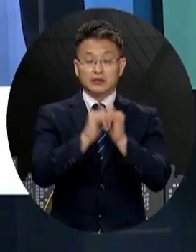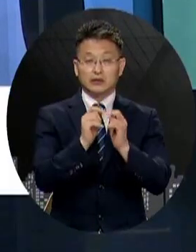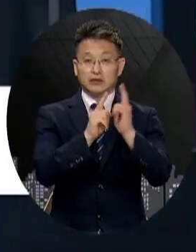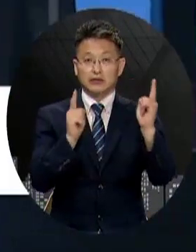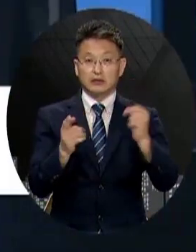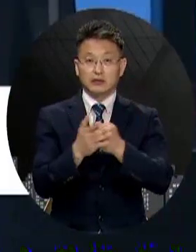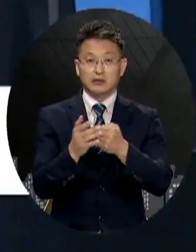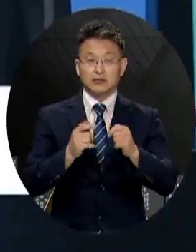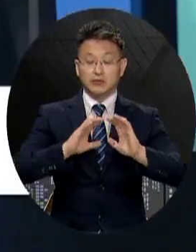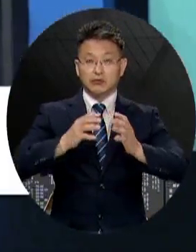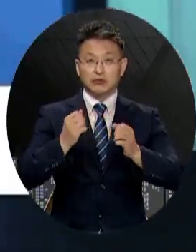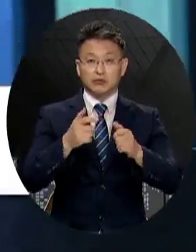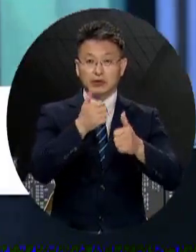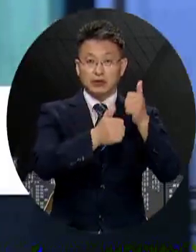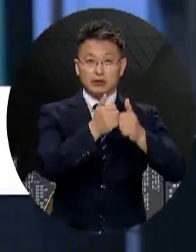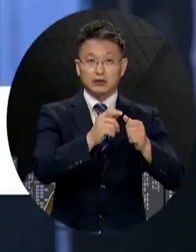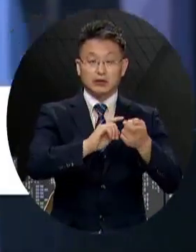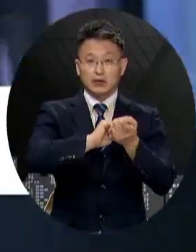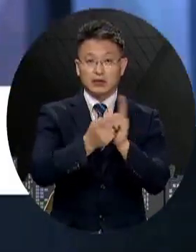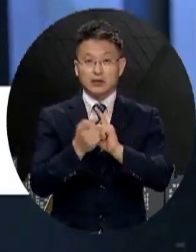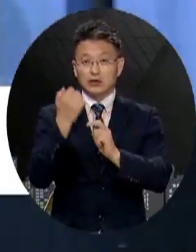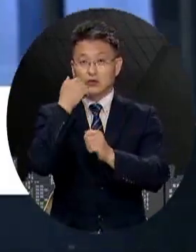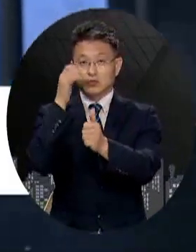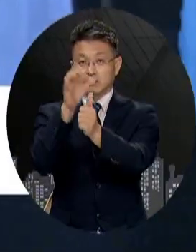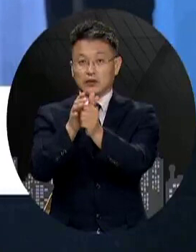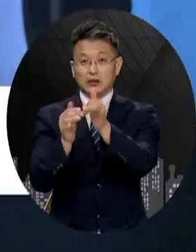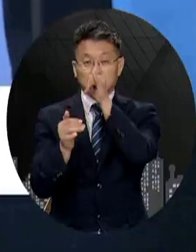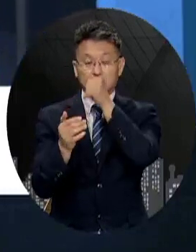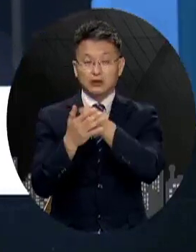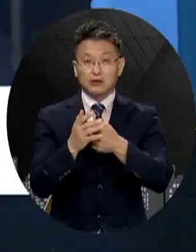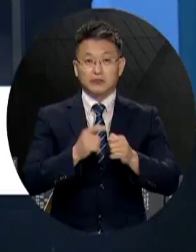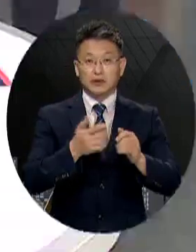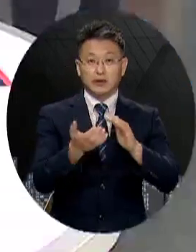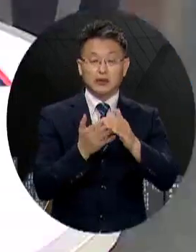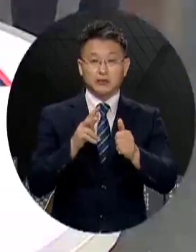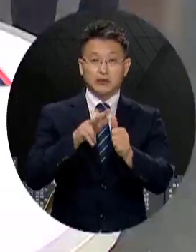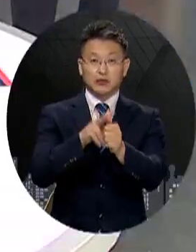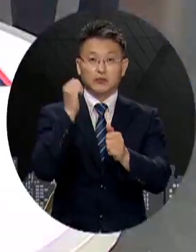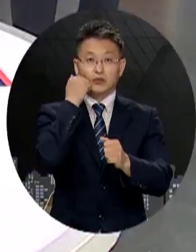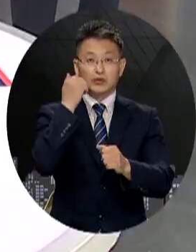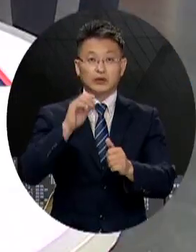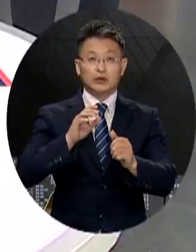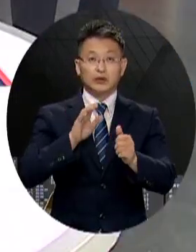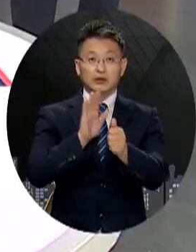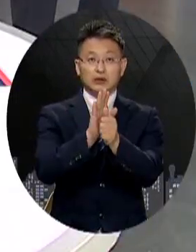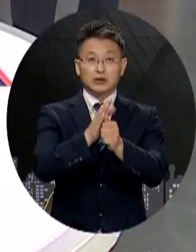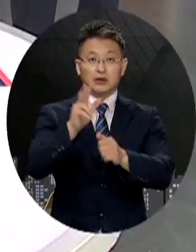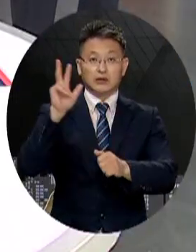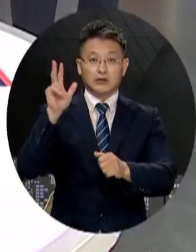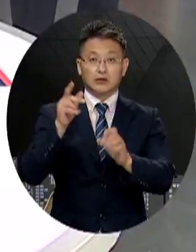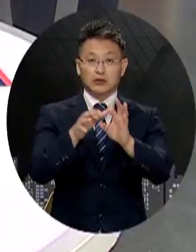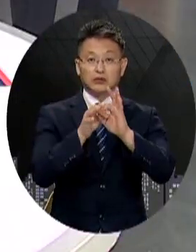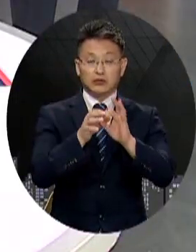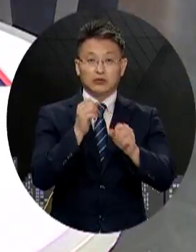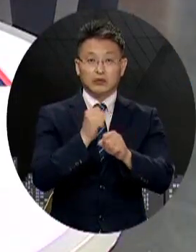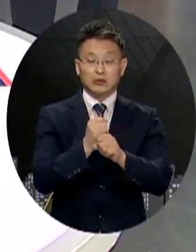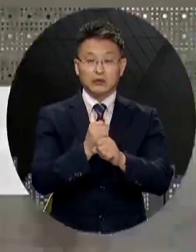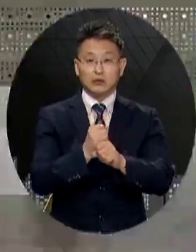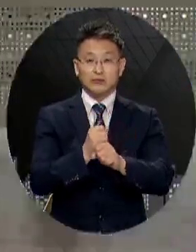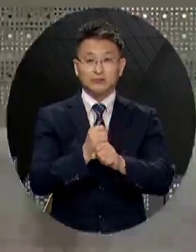때문에 국민 경선이 대리전 양상을 띠면서 예비 후보들마다 지지 선언을 통한 새 가시에 나서고 있는